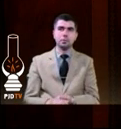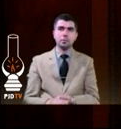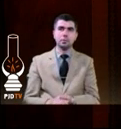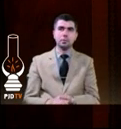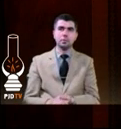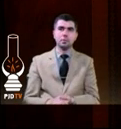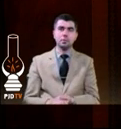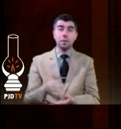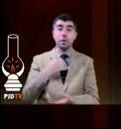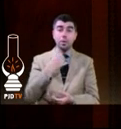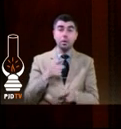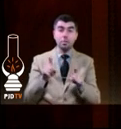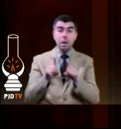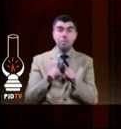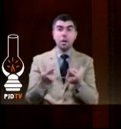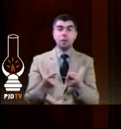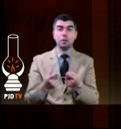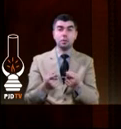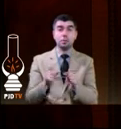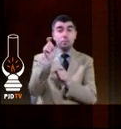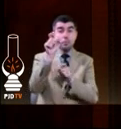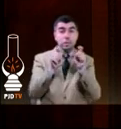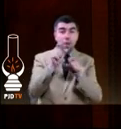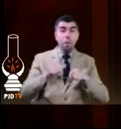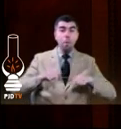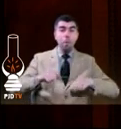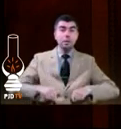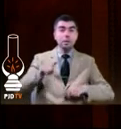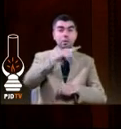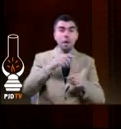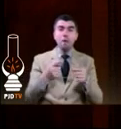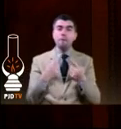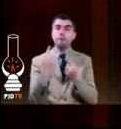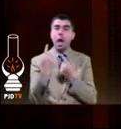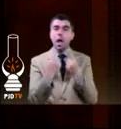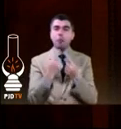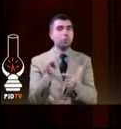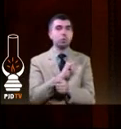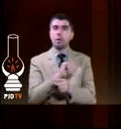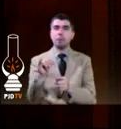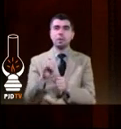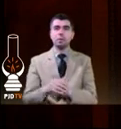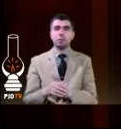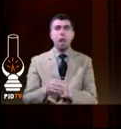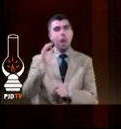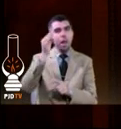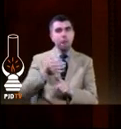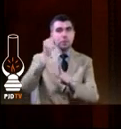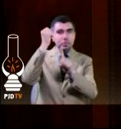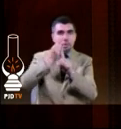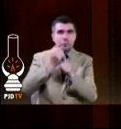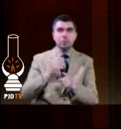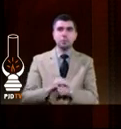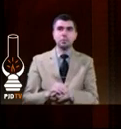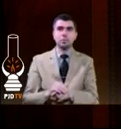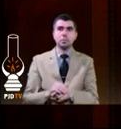لا أنا لا الشركاء ديالي في الحكومة، قلنا ما يمكنش، غنمشيو لهذا الإصلاح مهما